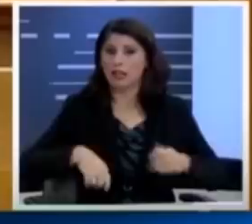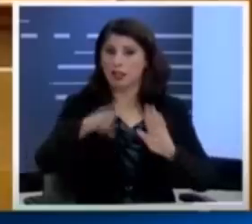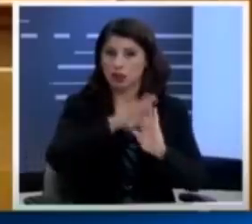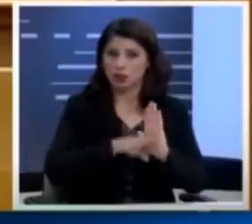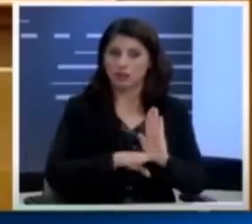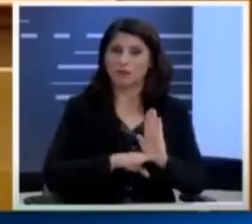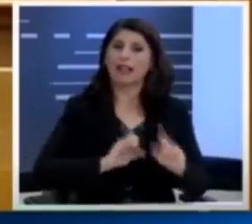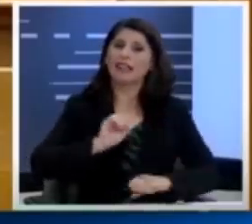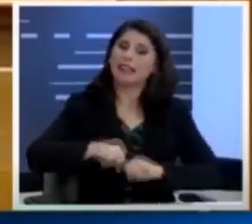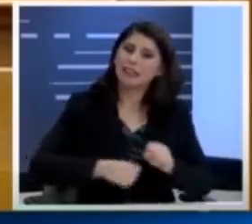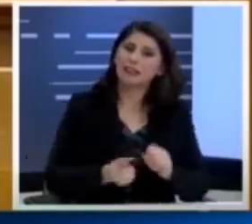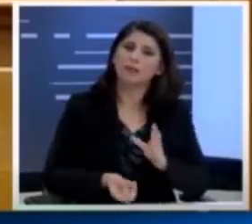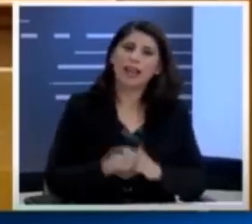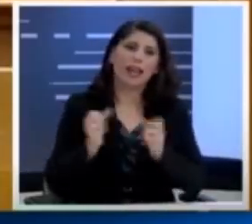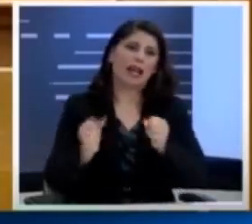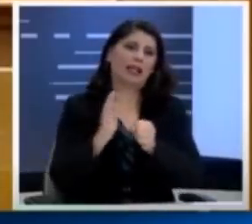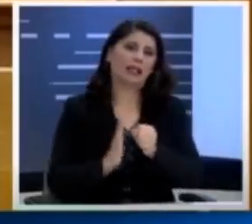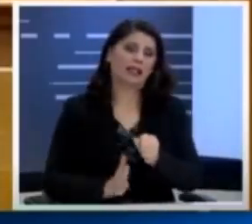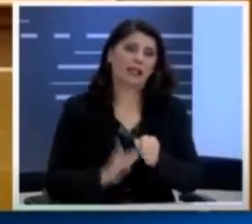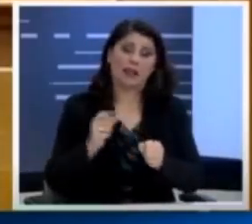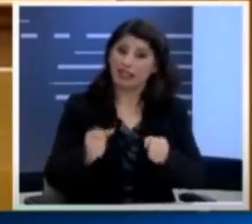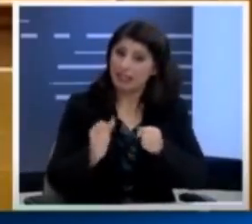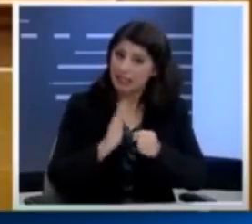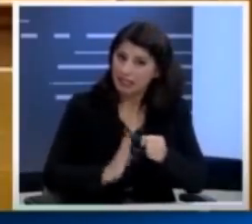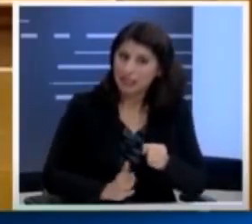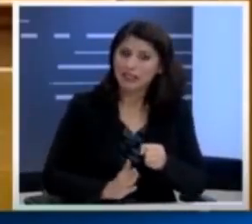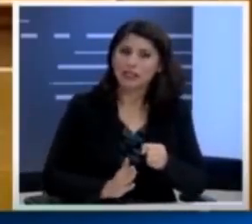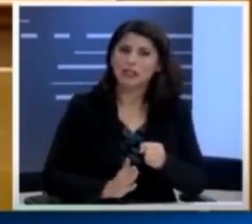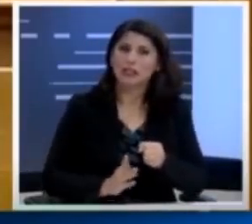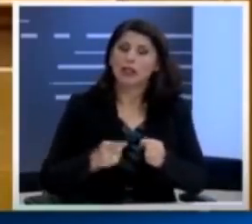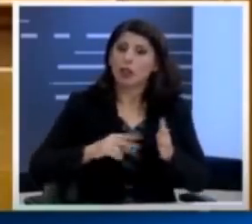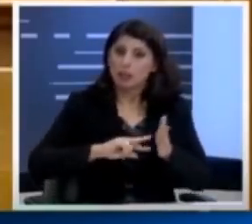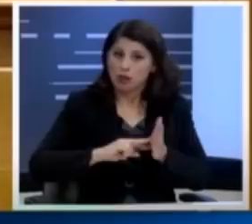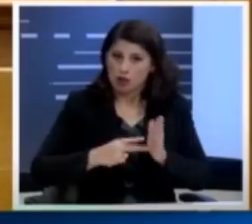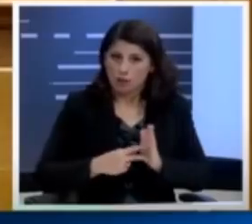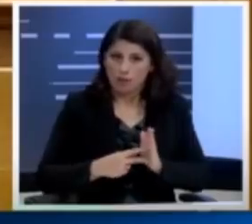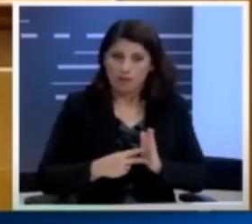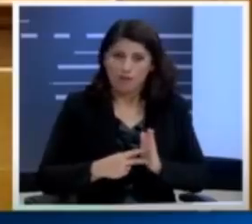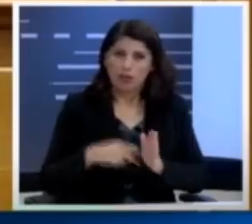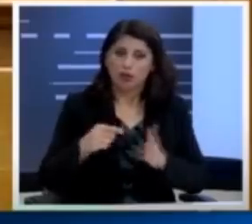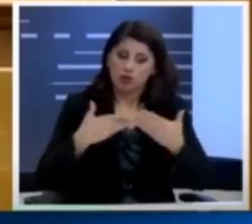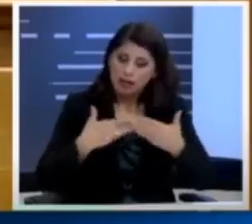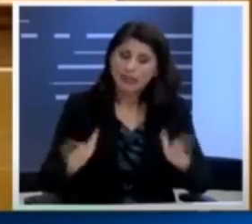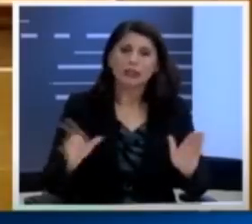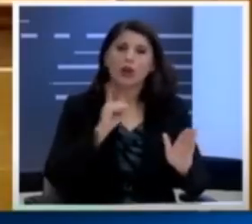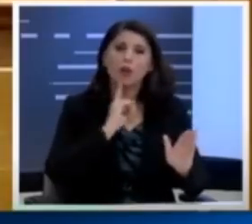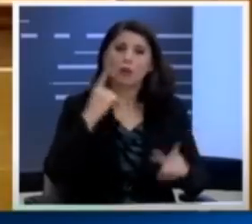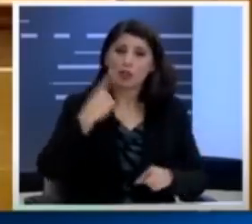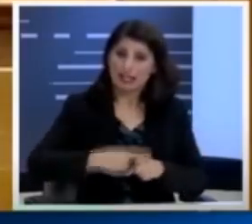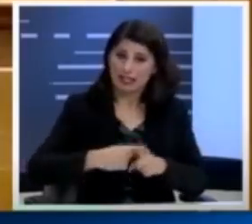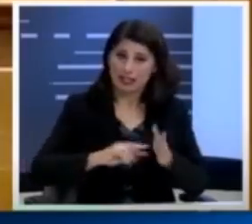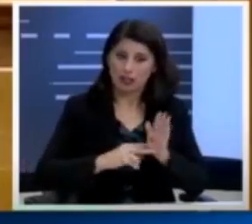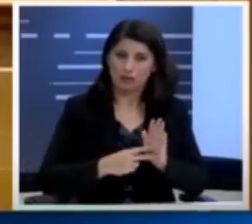σύστημα κινείται προς μια νέα κρίση. Μια κρίση που μια οικονομία τόσο ανοιχτή όσο η